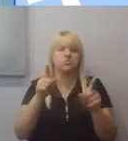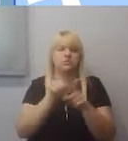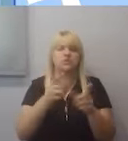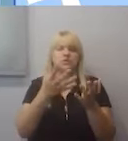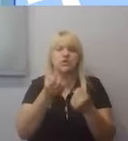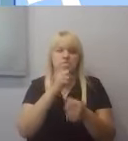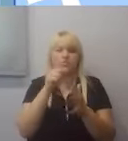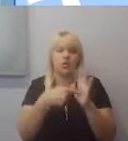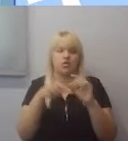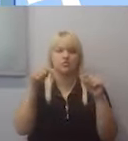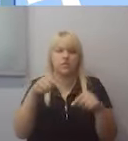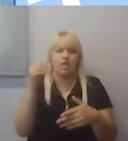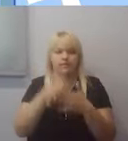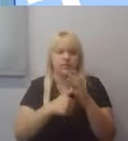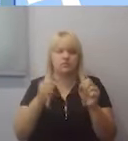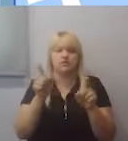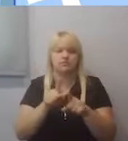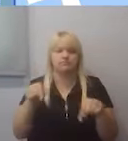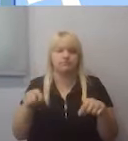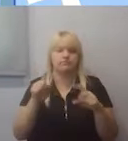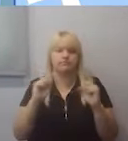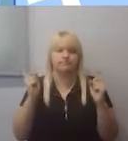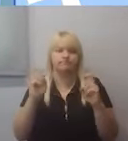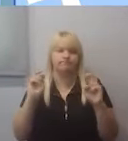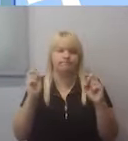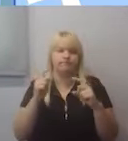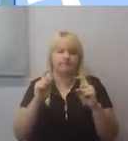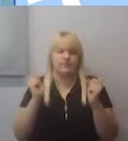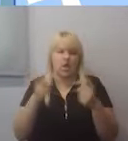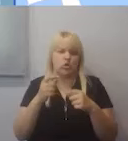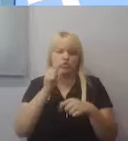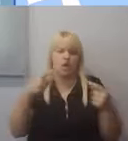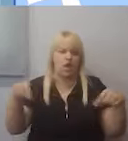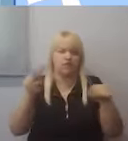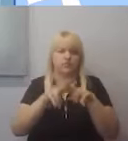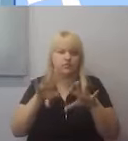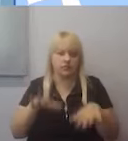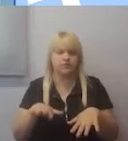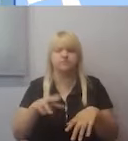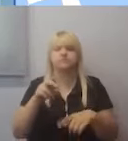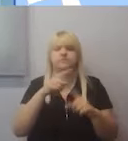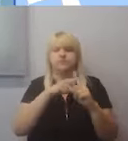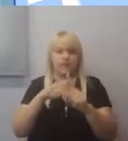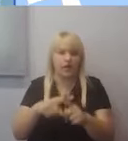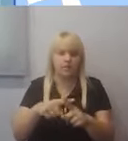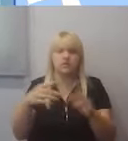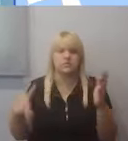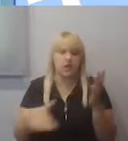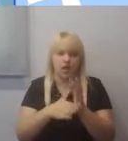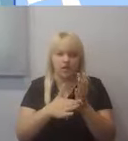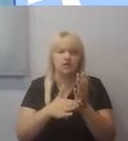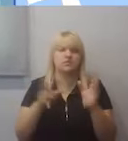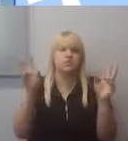sēžu zālē uz vietas ķeramies klāt pie medicīniskās palīdzības pie neatliekamās un tēma neatliekamās medicīniskās